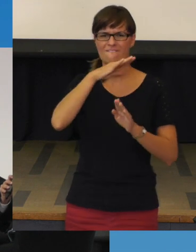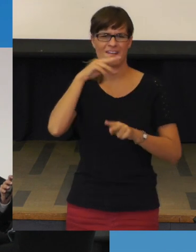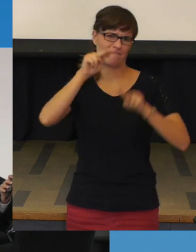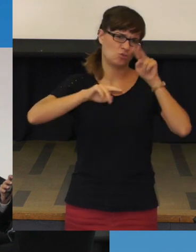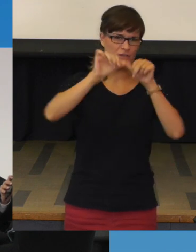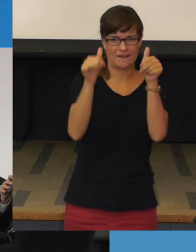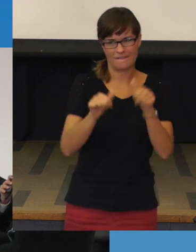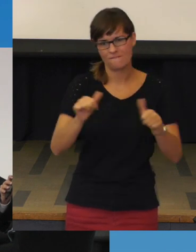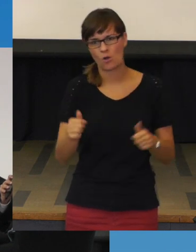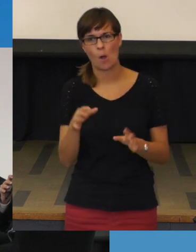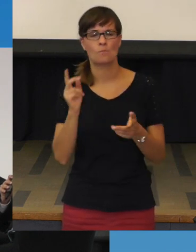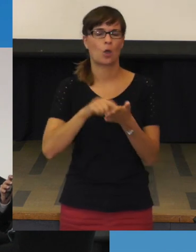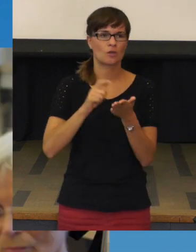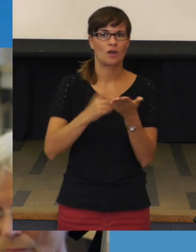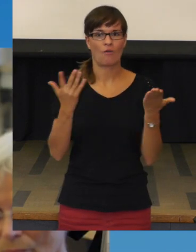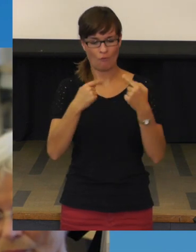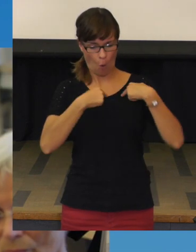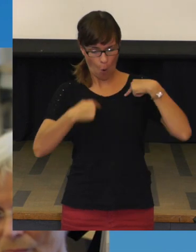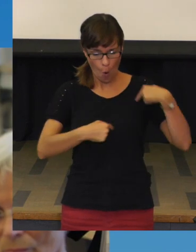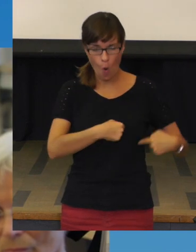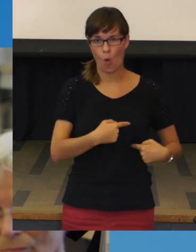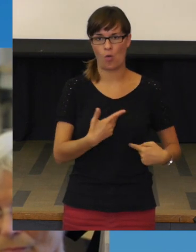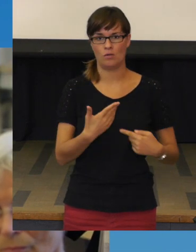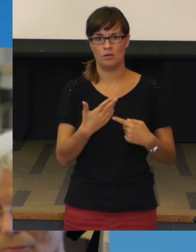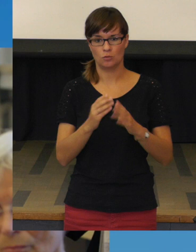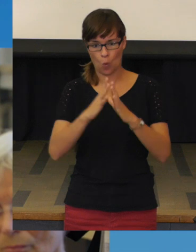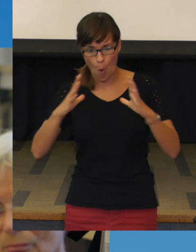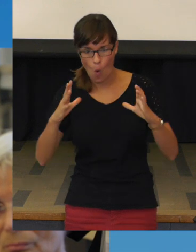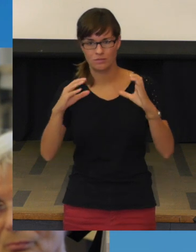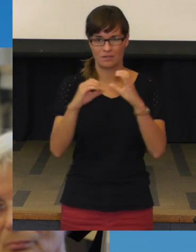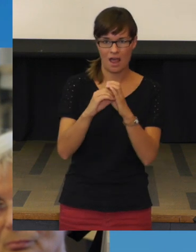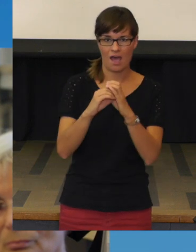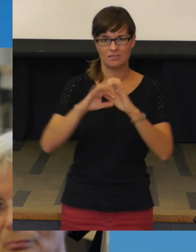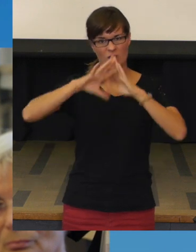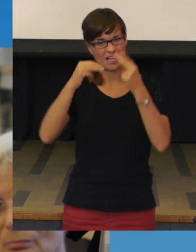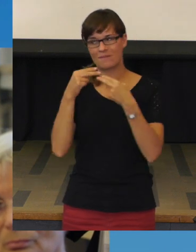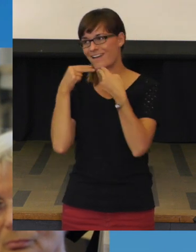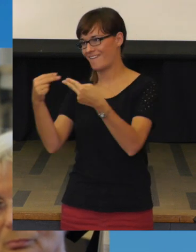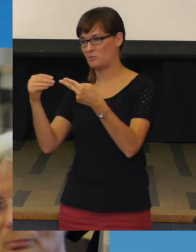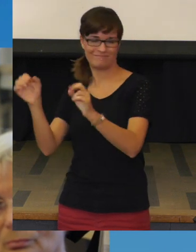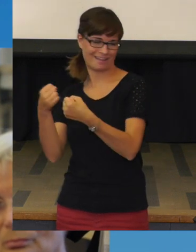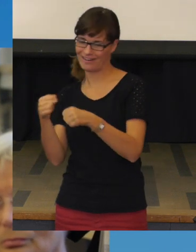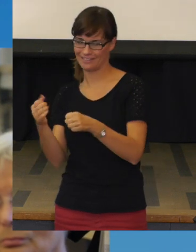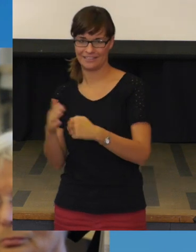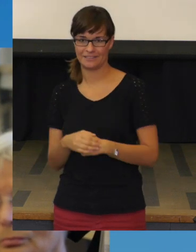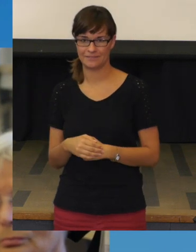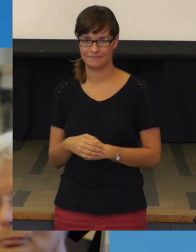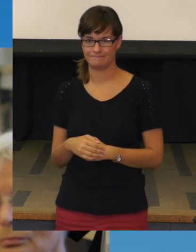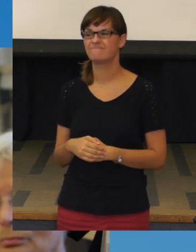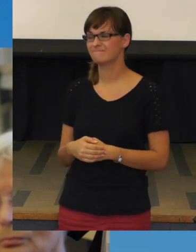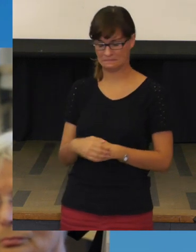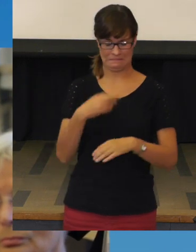ist. Da gibt es ganz viele verschiedene Faktoren. Das kann man pauschal nicht so beantworten. Also man sagte mir, also wie gesagt, es sitzt am